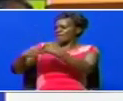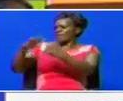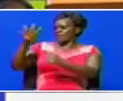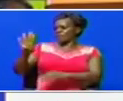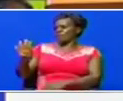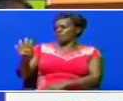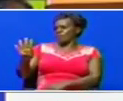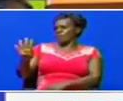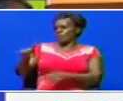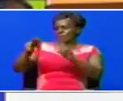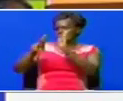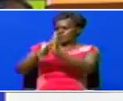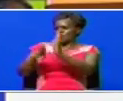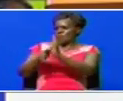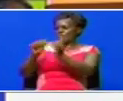17,984. That represents